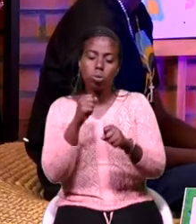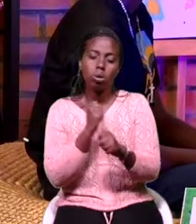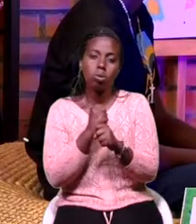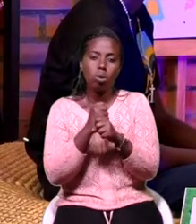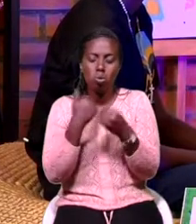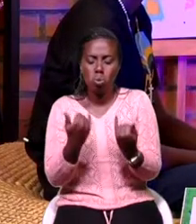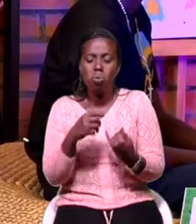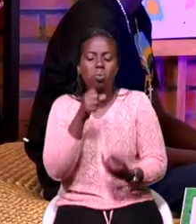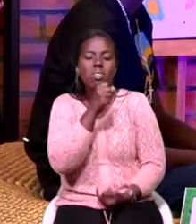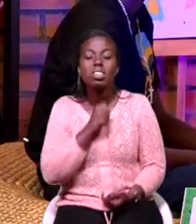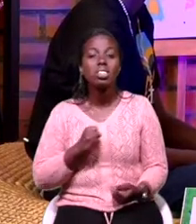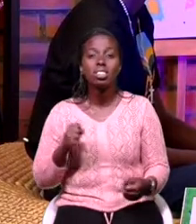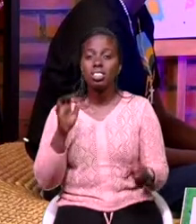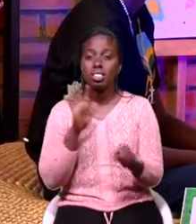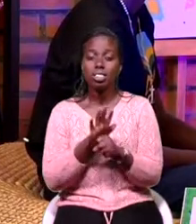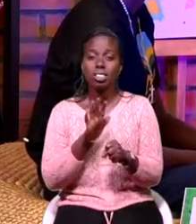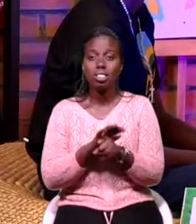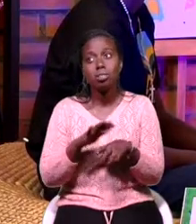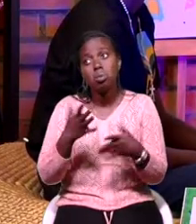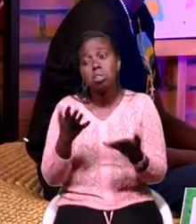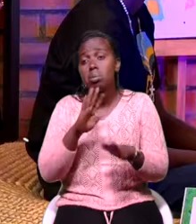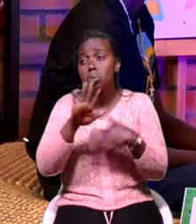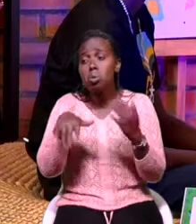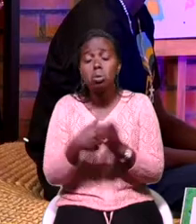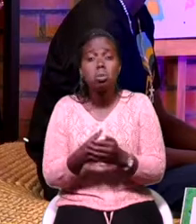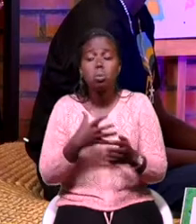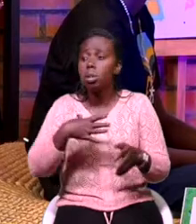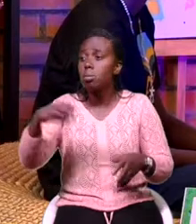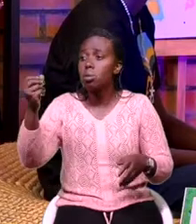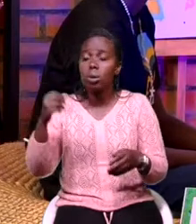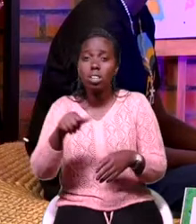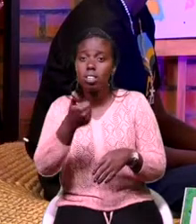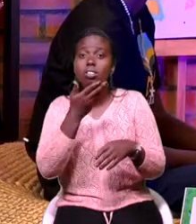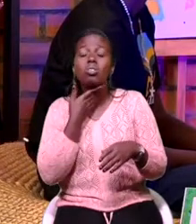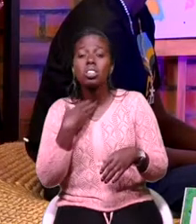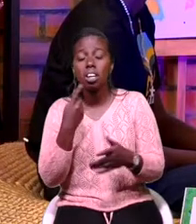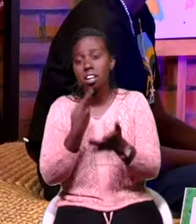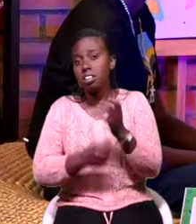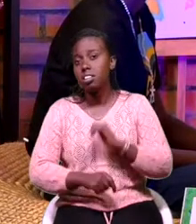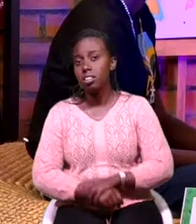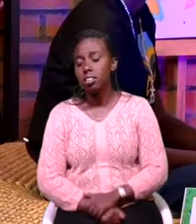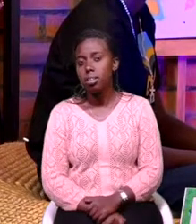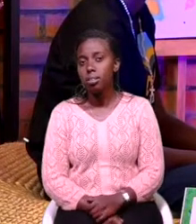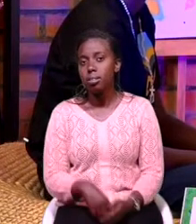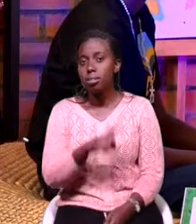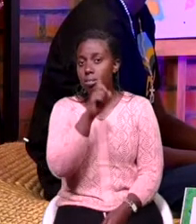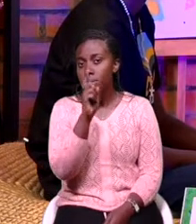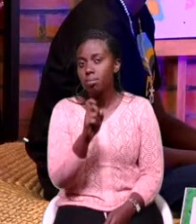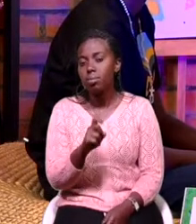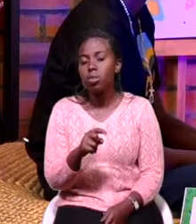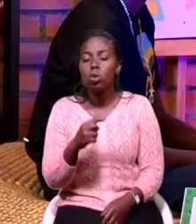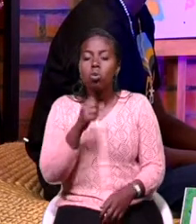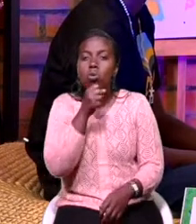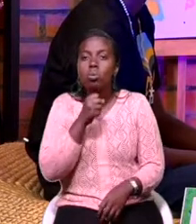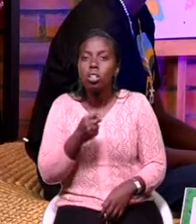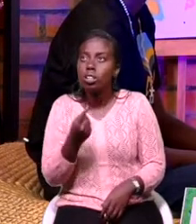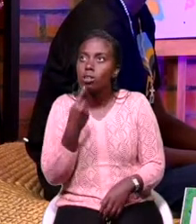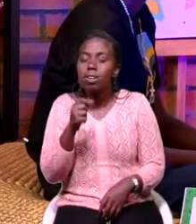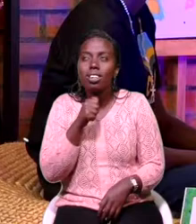ndashaje cyane igiti si uko byose wabitwaye niki kindi ushaka umusaza aravuga ngo nta